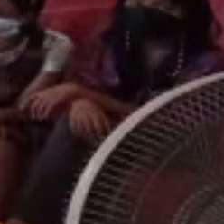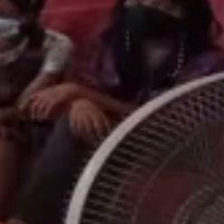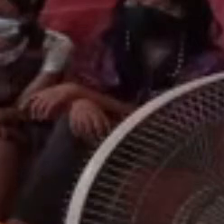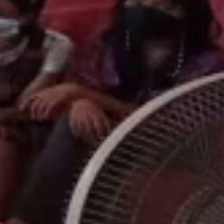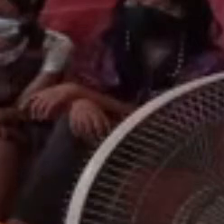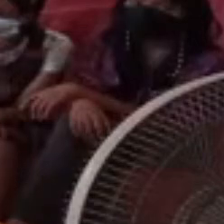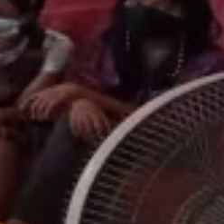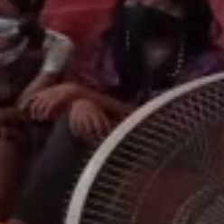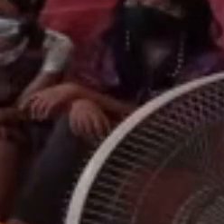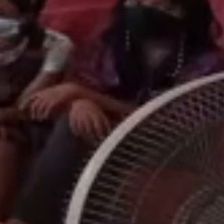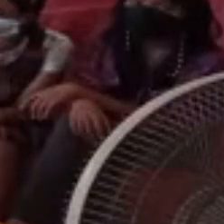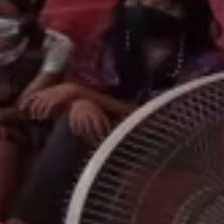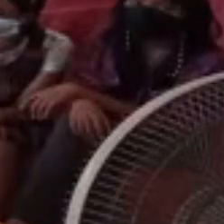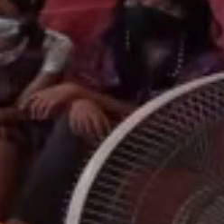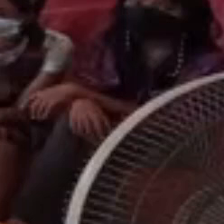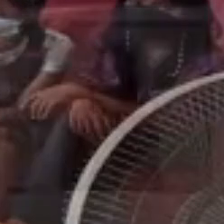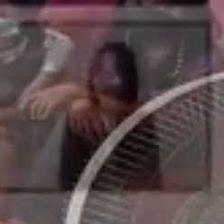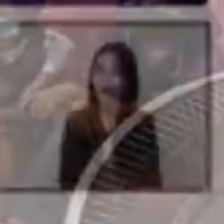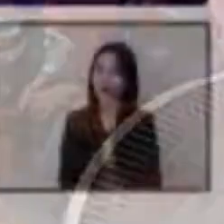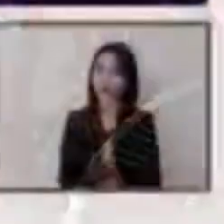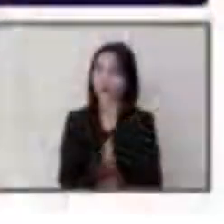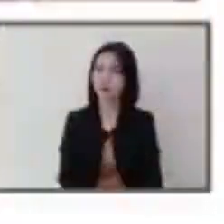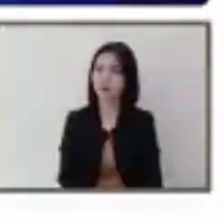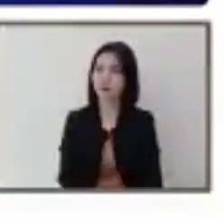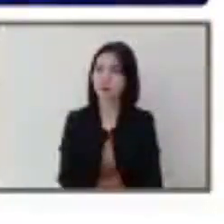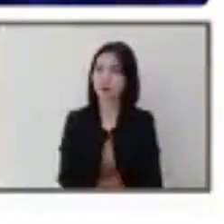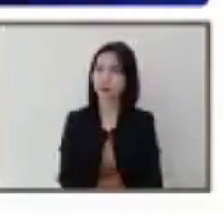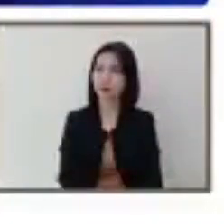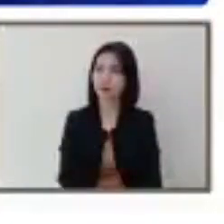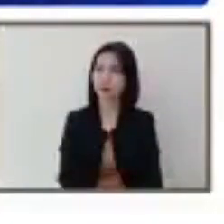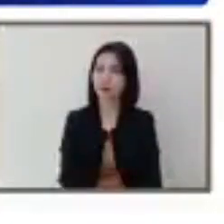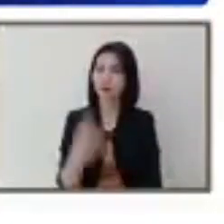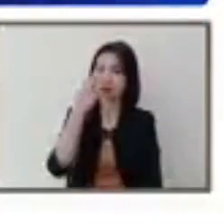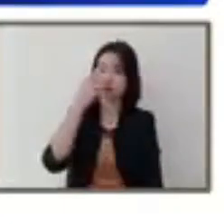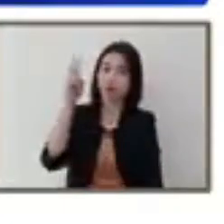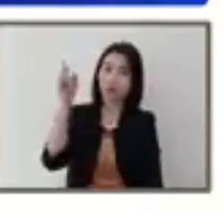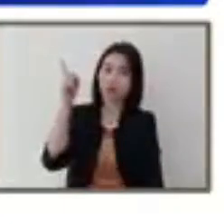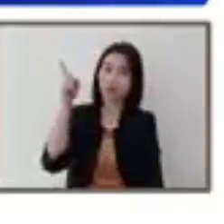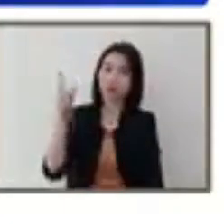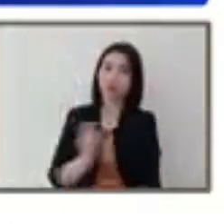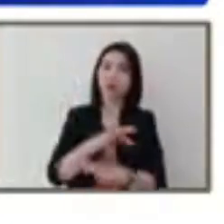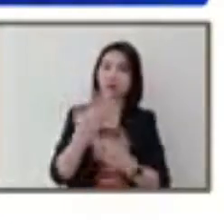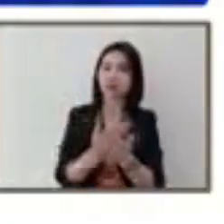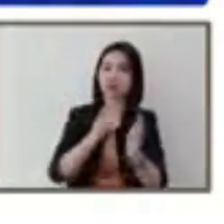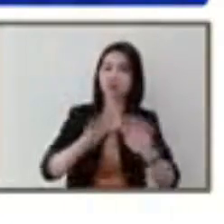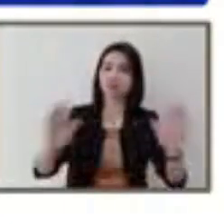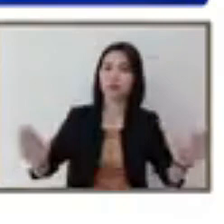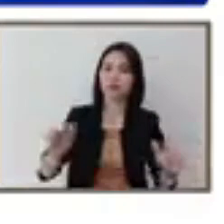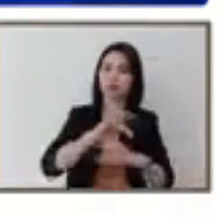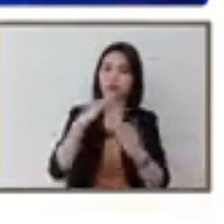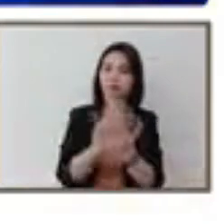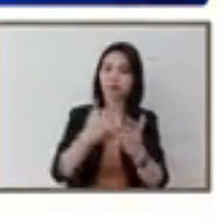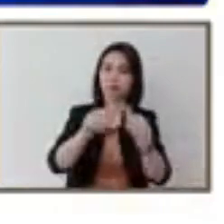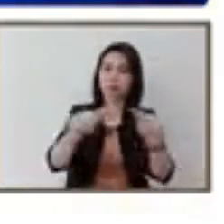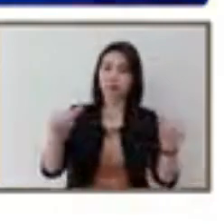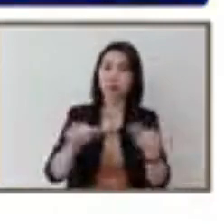yan? Kay Ivan ito, Pasay West, mga kapatid. See, halos lahat ng area po natin, may pinagtitipunan ng ganyan. Saan